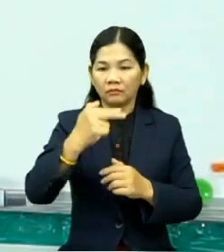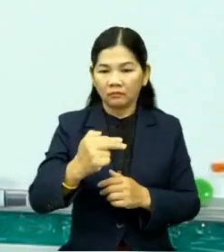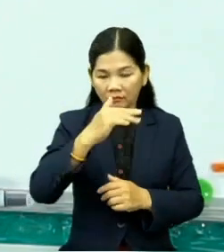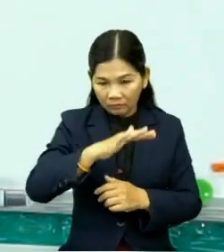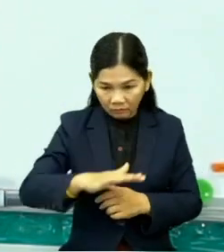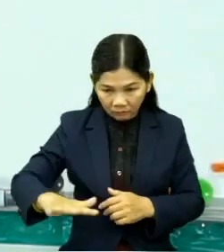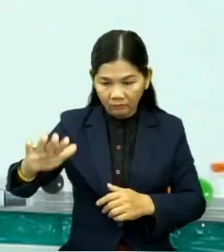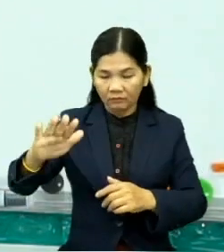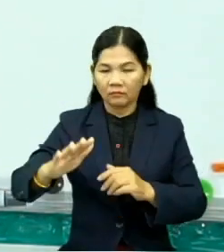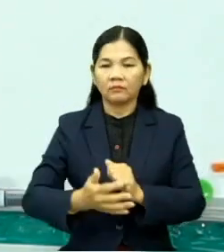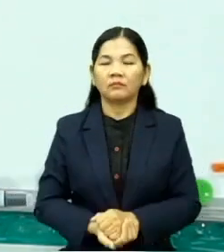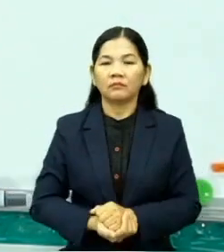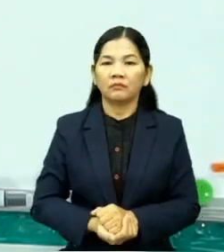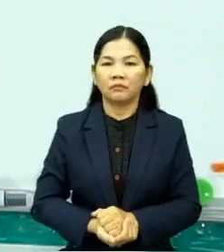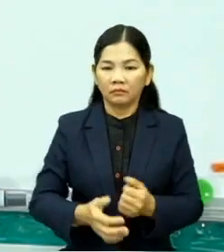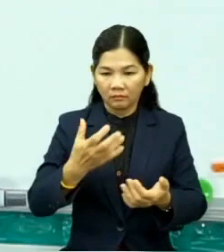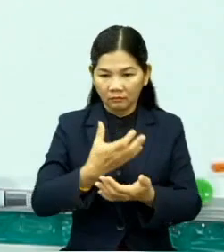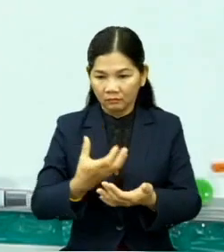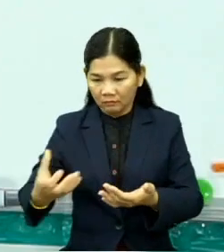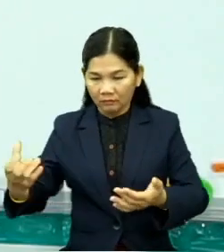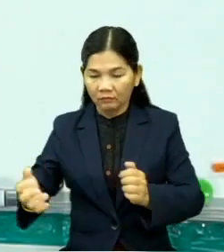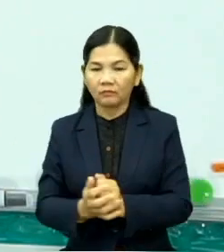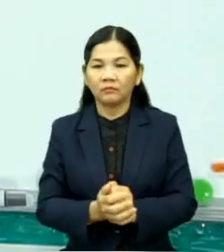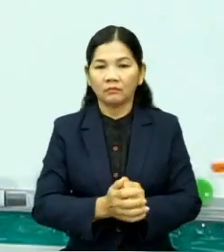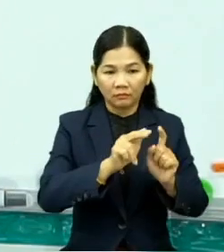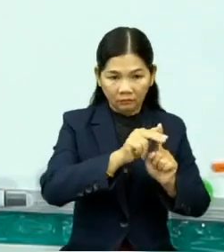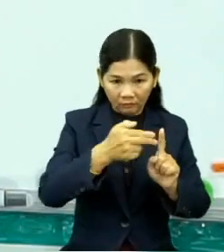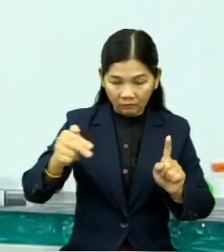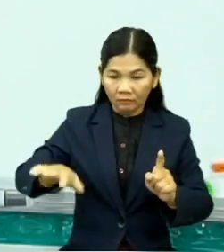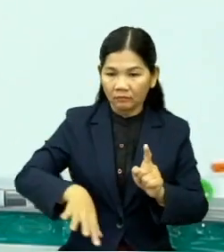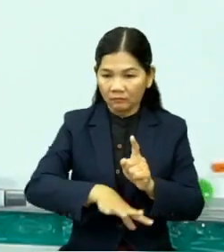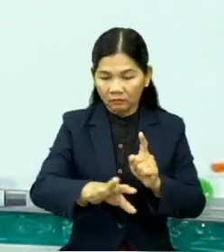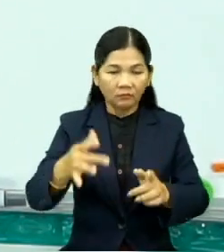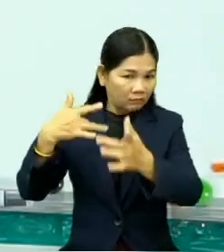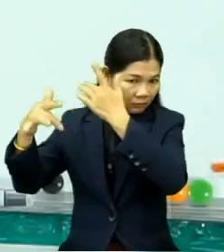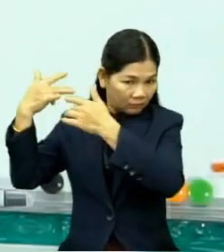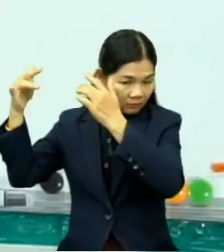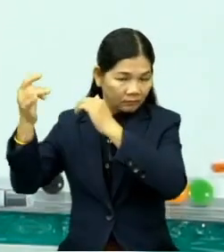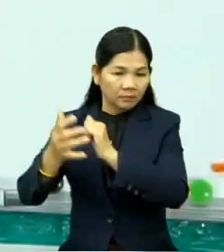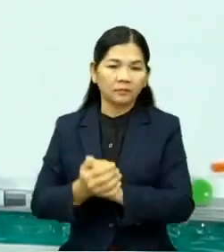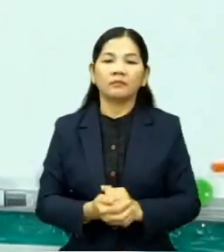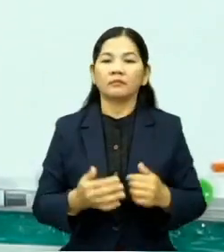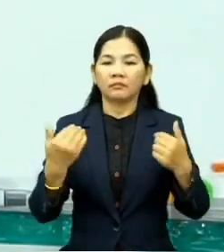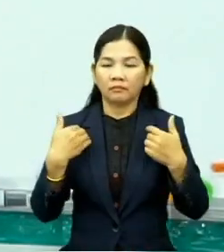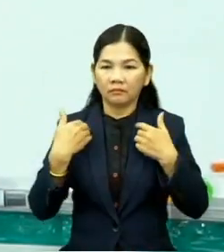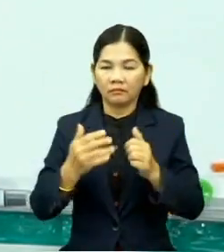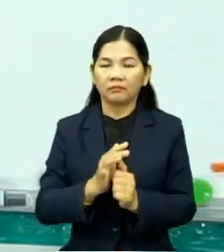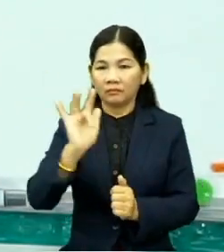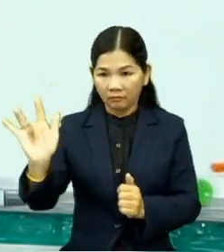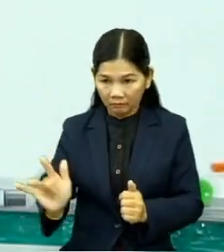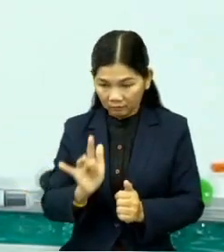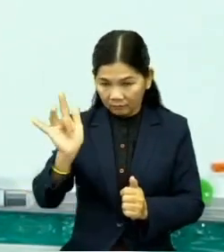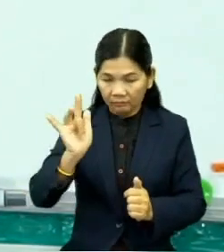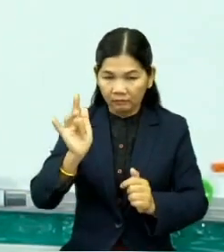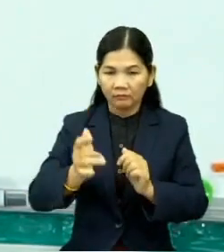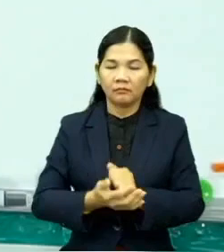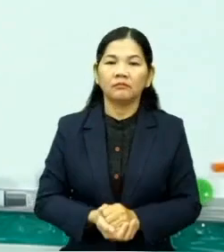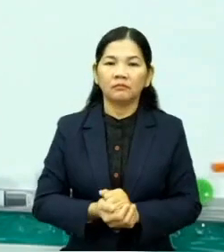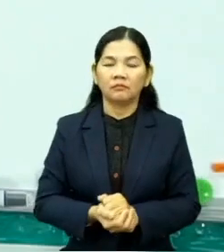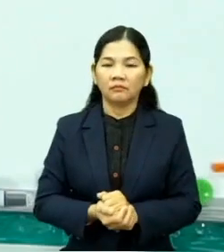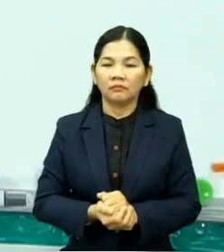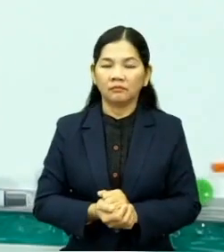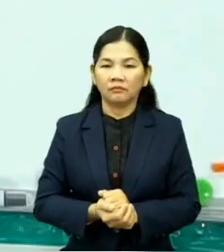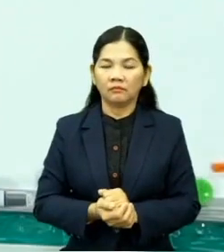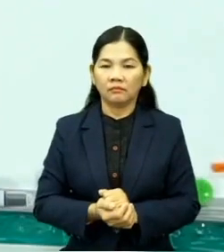ន់ឧបករណ៍និងបទភ្លេងខ្មែរបុរាណគេយកទៅប្រើ